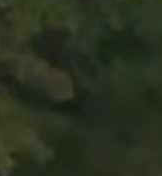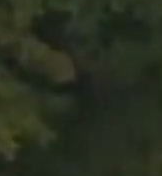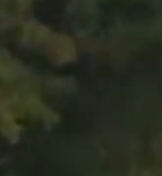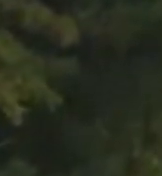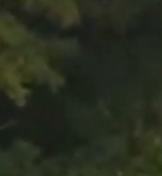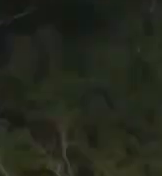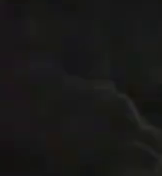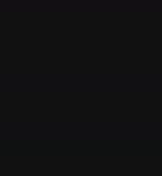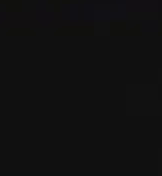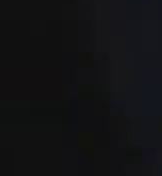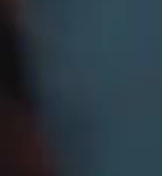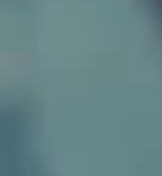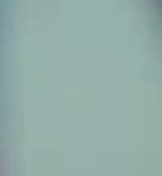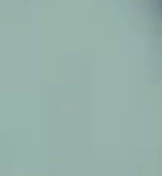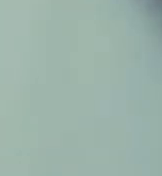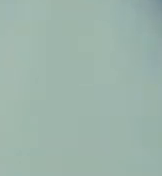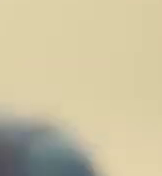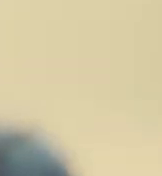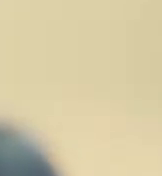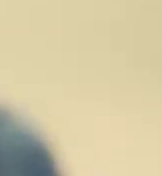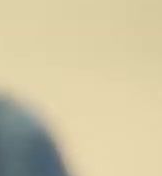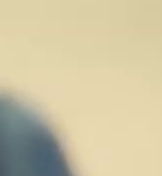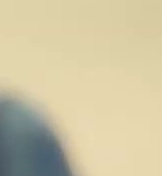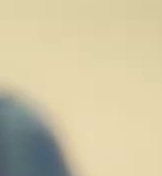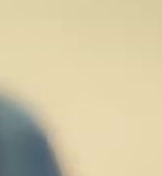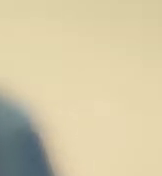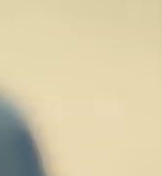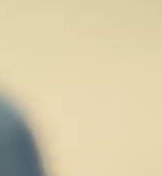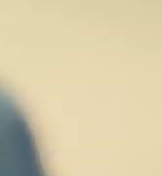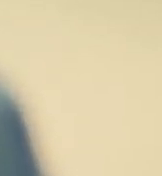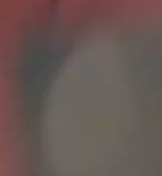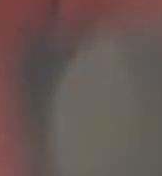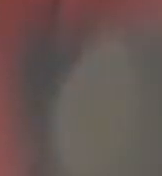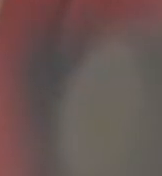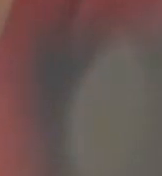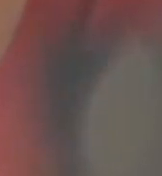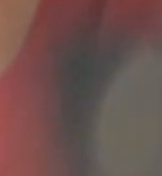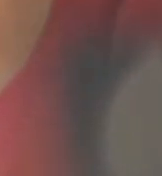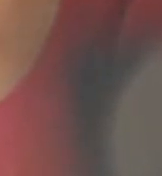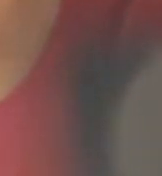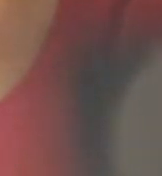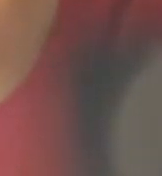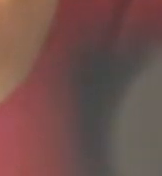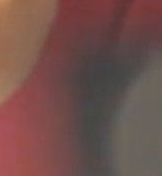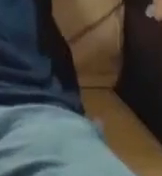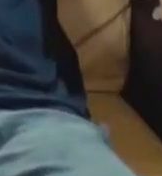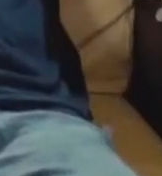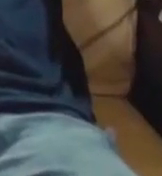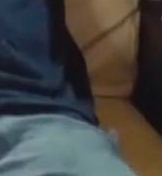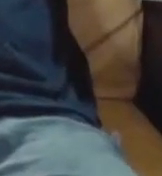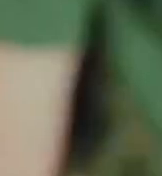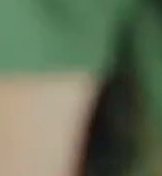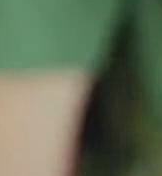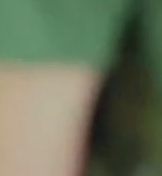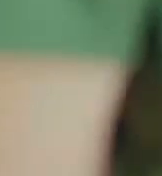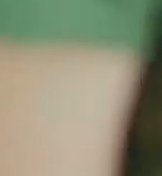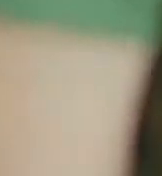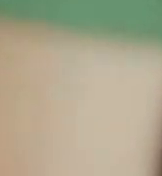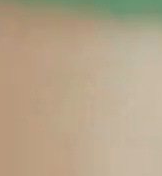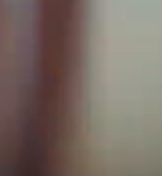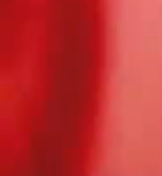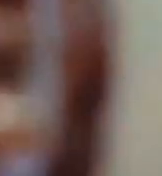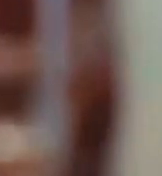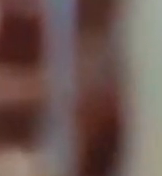Mama! Bakit po ako iniwan? Huwag na po kayo magtampong. Ngiti na yan. Ang akala